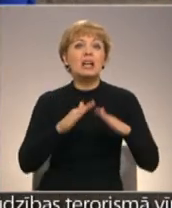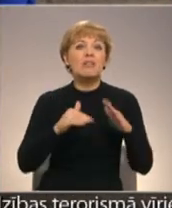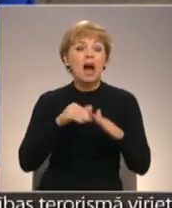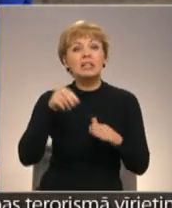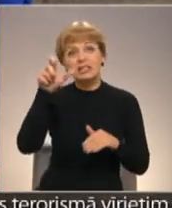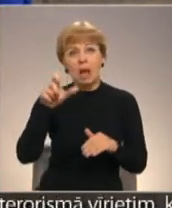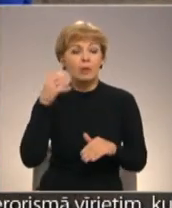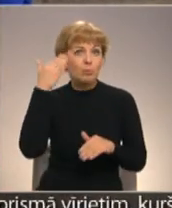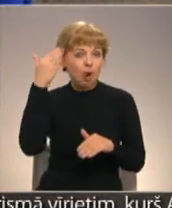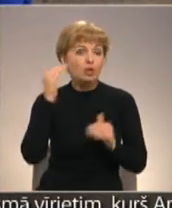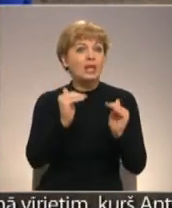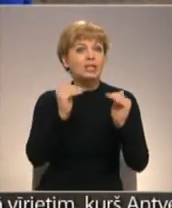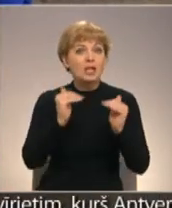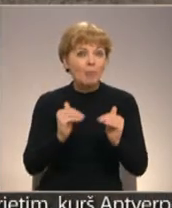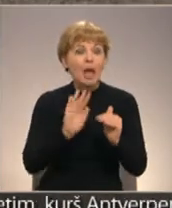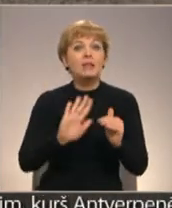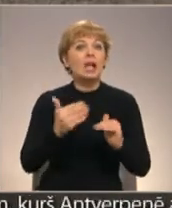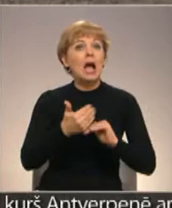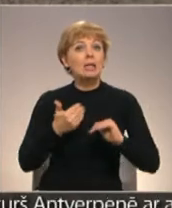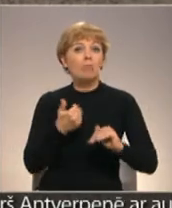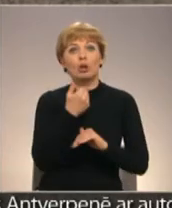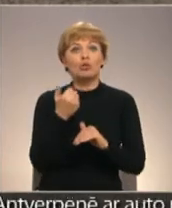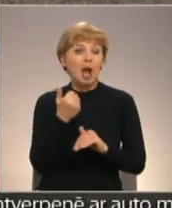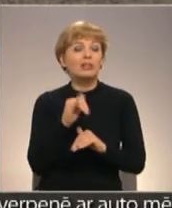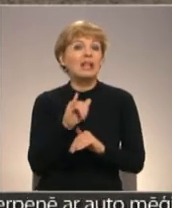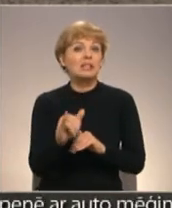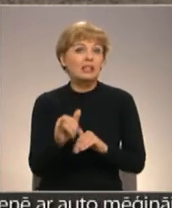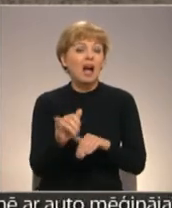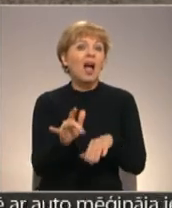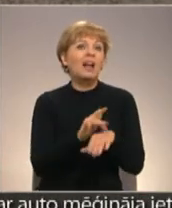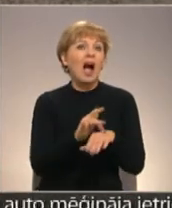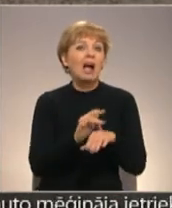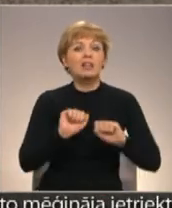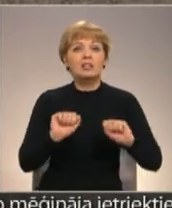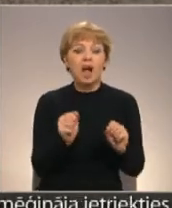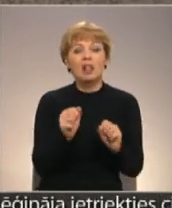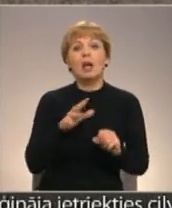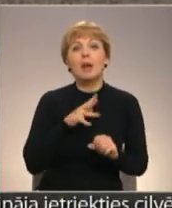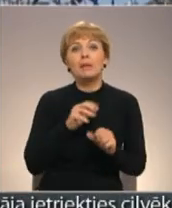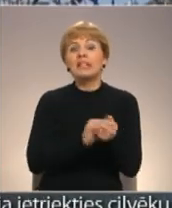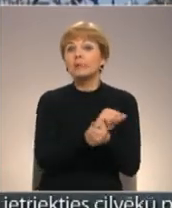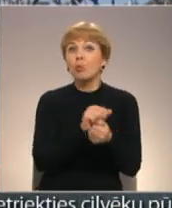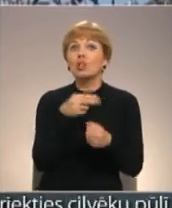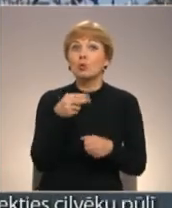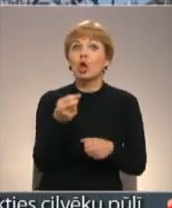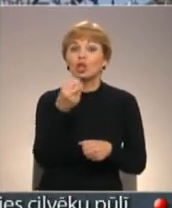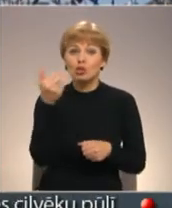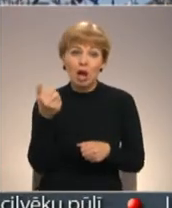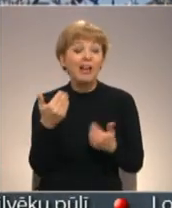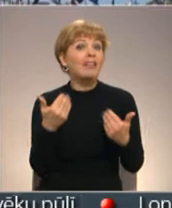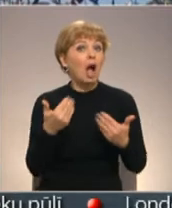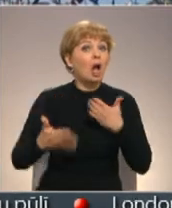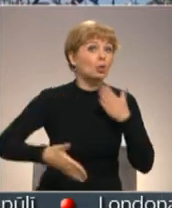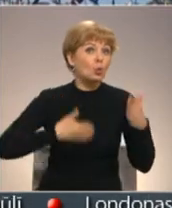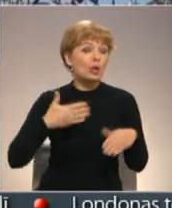zemniece prognozē nedaudz zemāku kā iepriekšējos gadus, taču netik sliktu kā kailsala izpostītajā 2013. Gadā. Šajā reizē bažas rada tas,